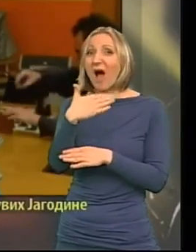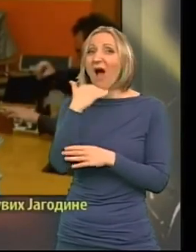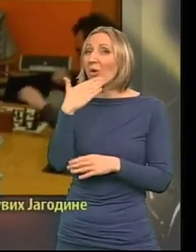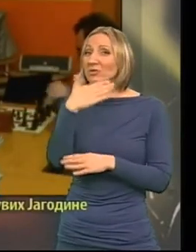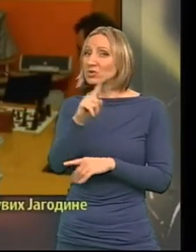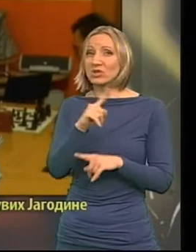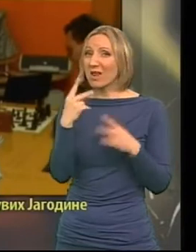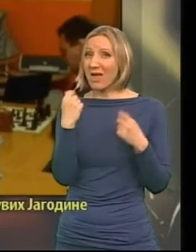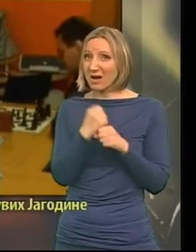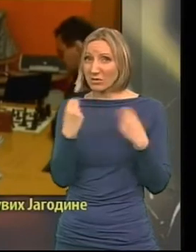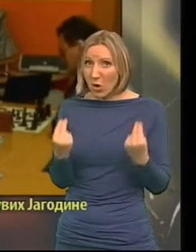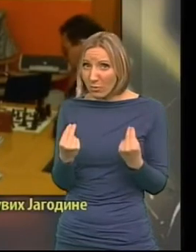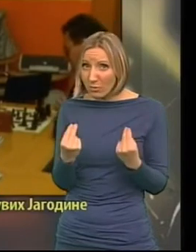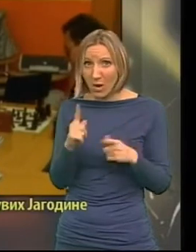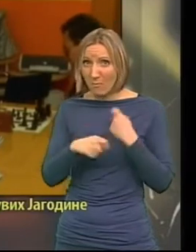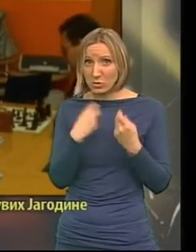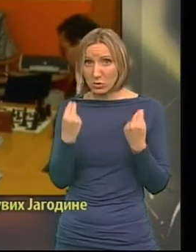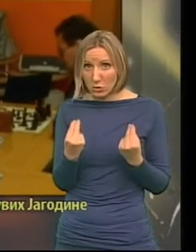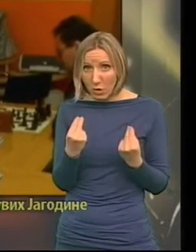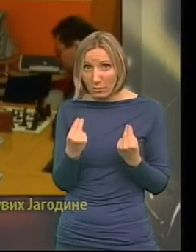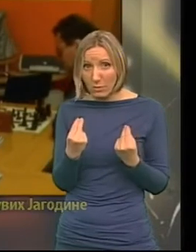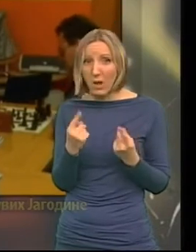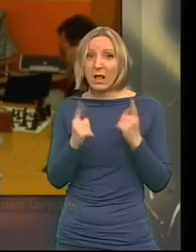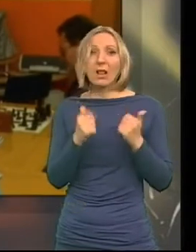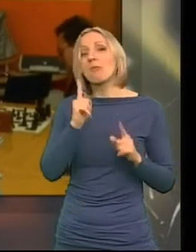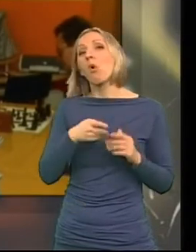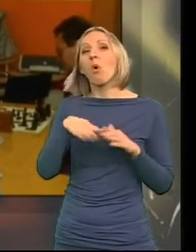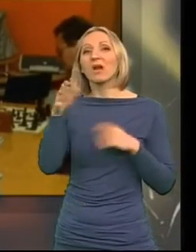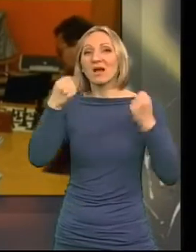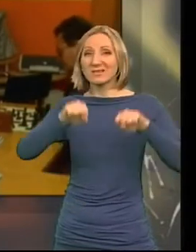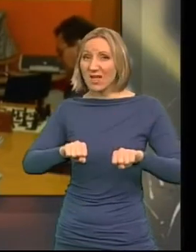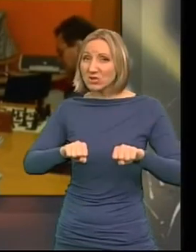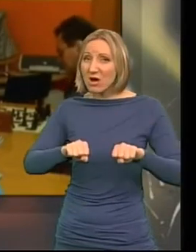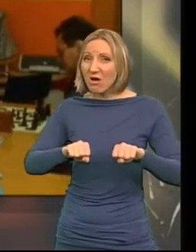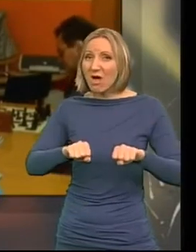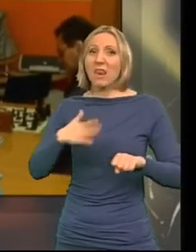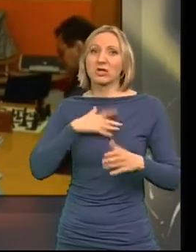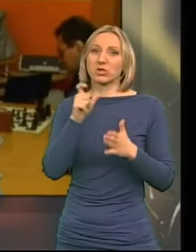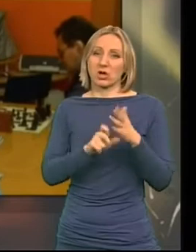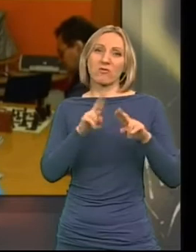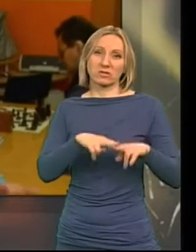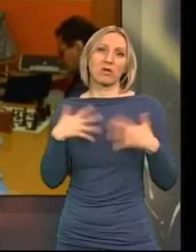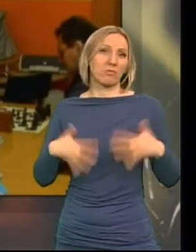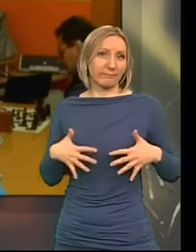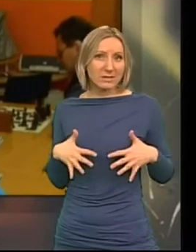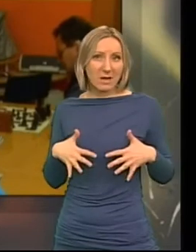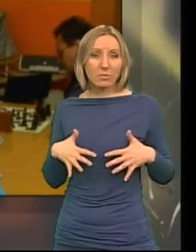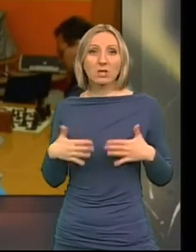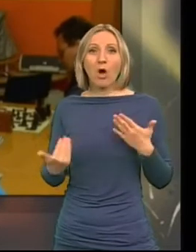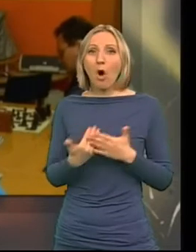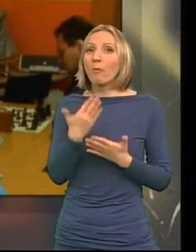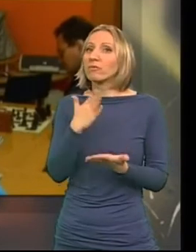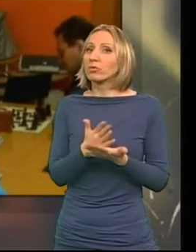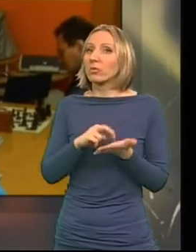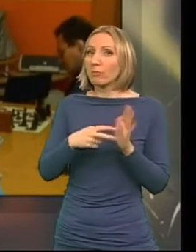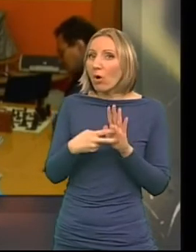posluje ili, na primjer, treba da ide pod stečaj, onda naši članovi opet ostaju bez posla, opet nastaju problem,